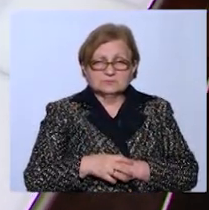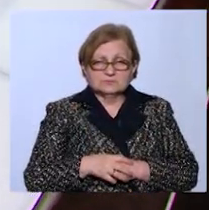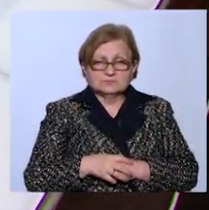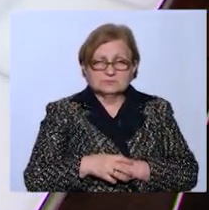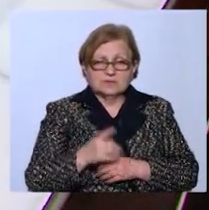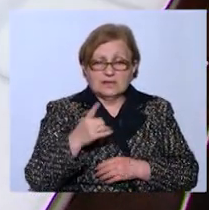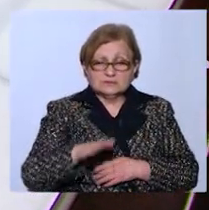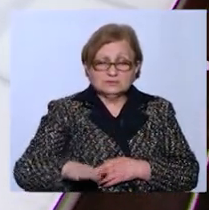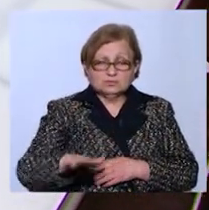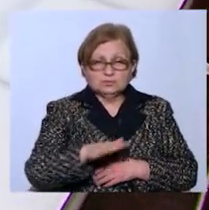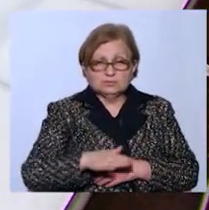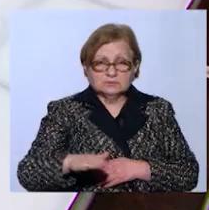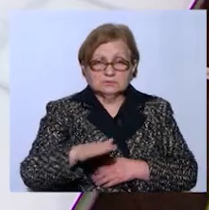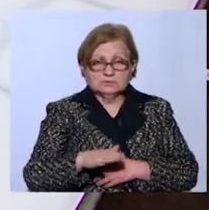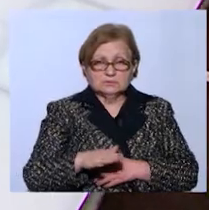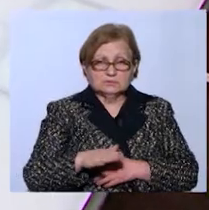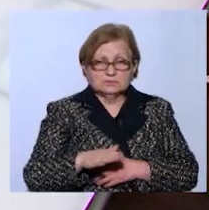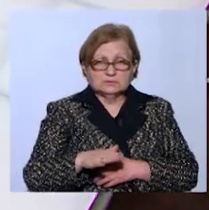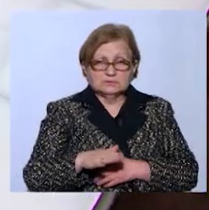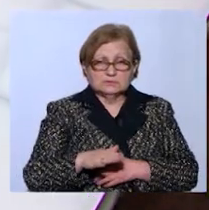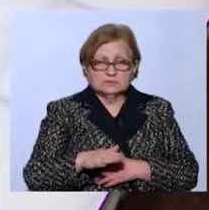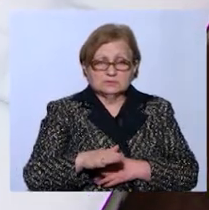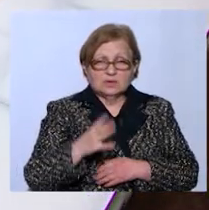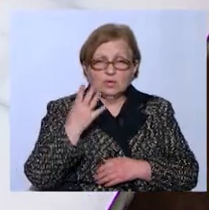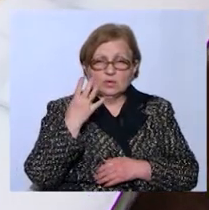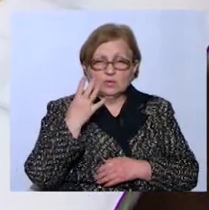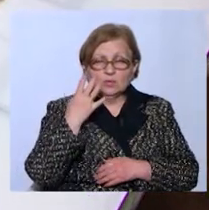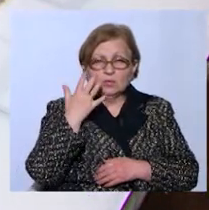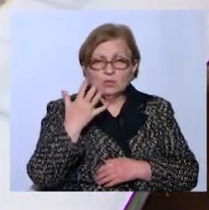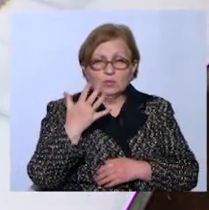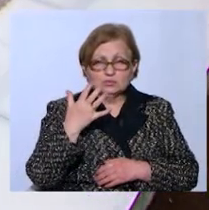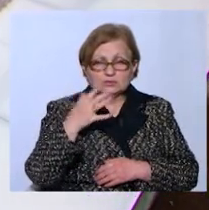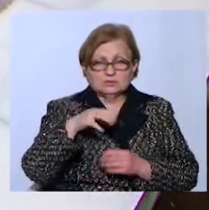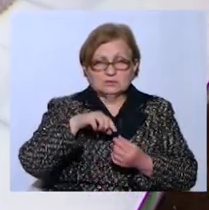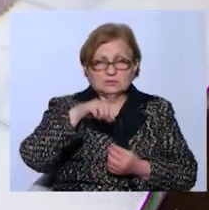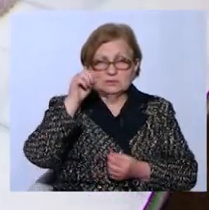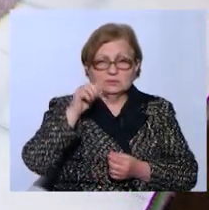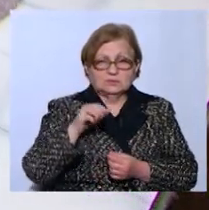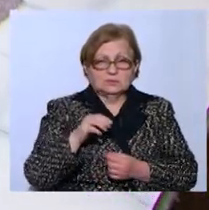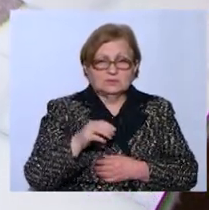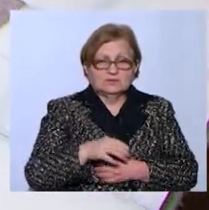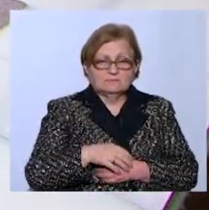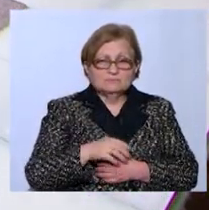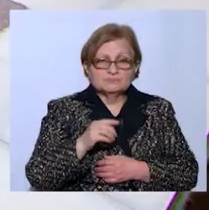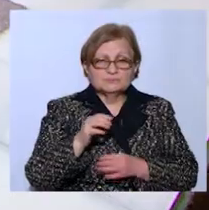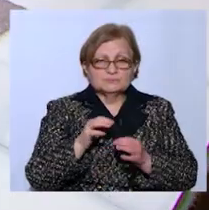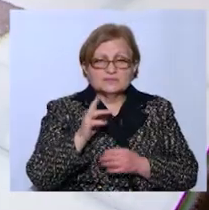ერთი ფუძე და 1, 2, 3 და 4, 5. რამდენი აქვს წიბო?